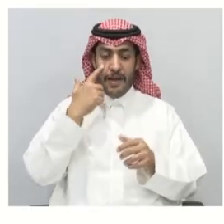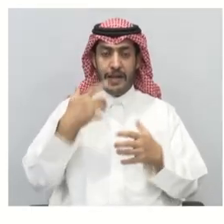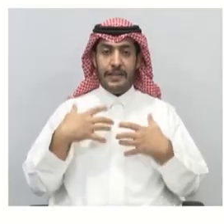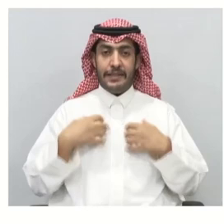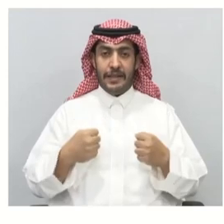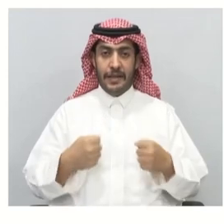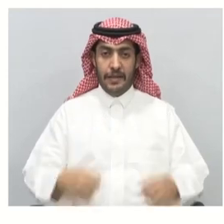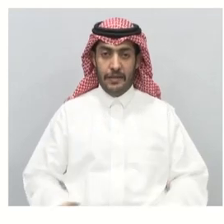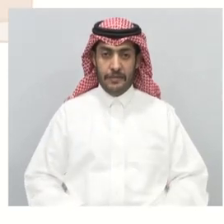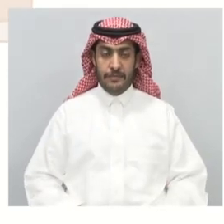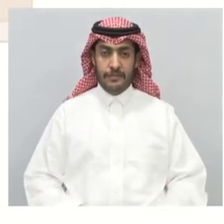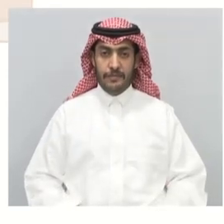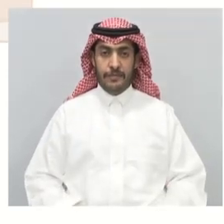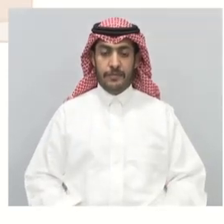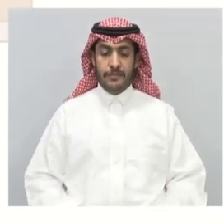الصحيه